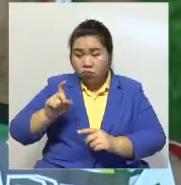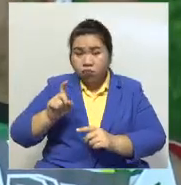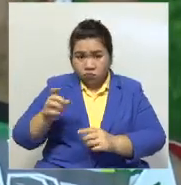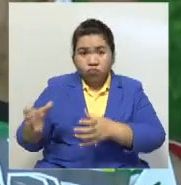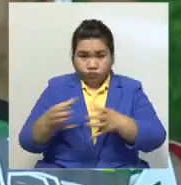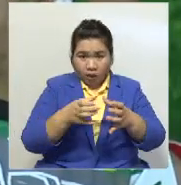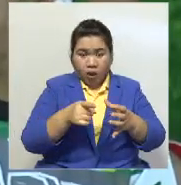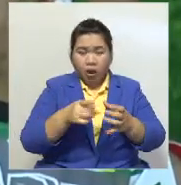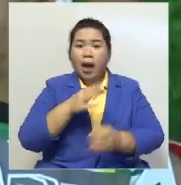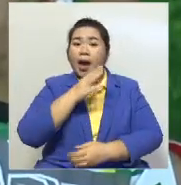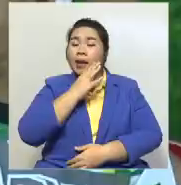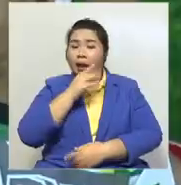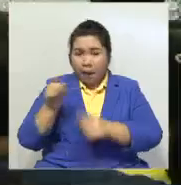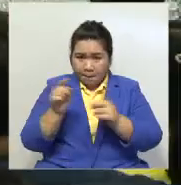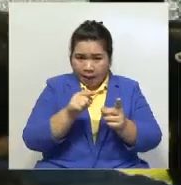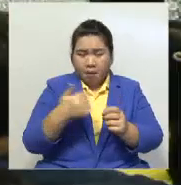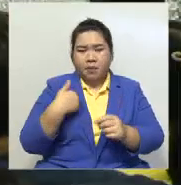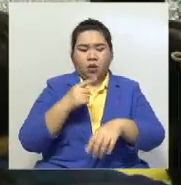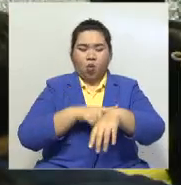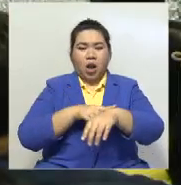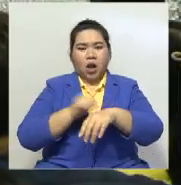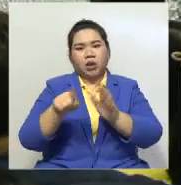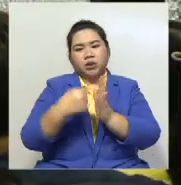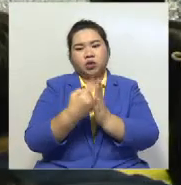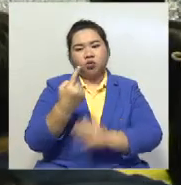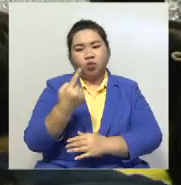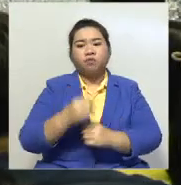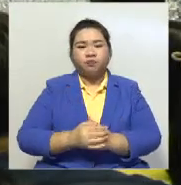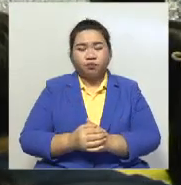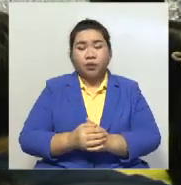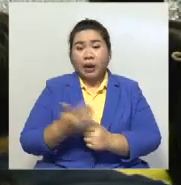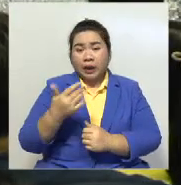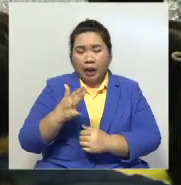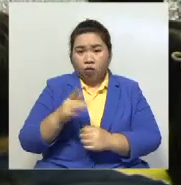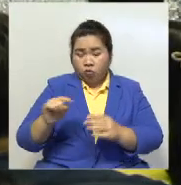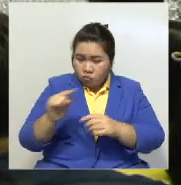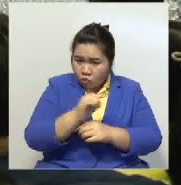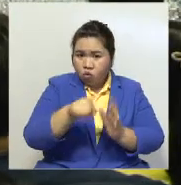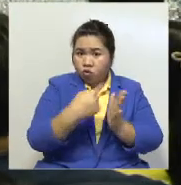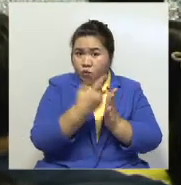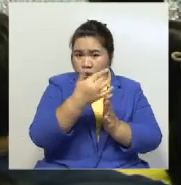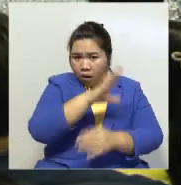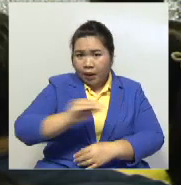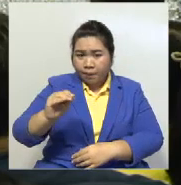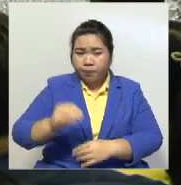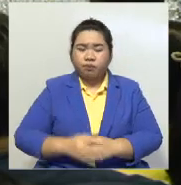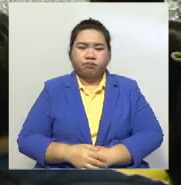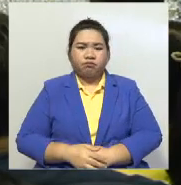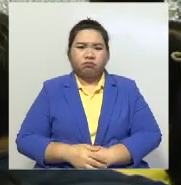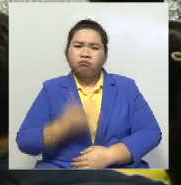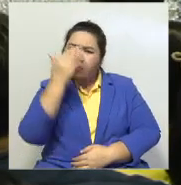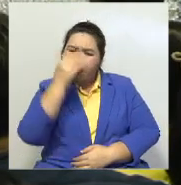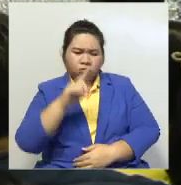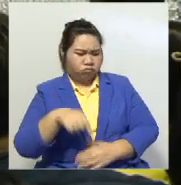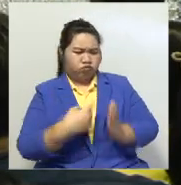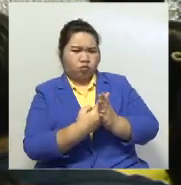ครับ ถ้าไปเรามีเวลา1ชั่วโมงมีเวลา1ชั่วโมงแล้วก็หลังจากนั้นเราก็ต้องออกมาเลยนะเนี่ย ทำไม1ชั่วโมง เพราะว่